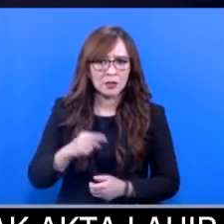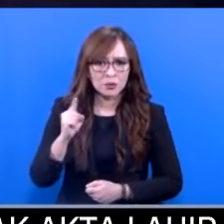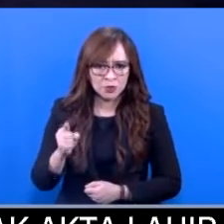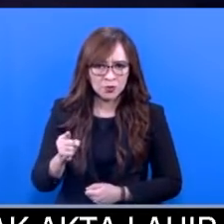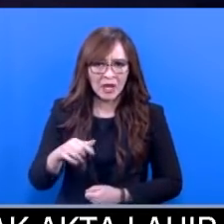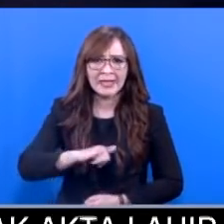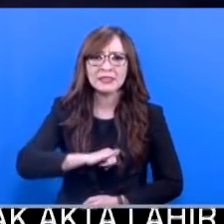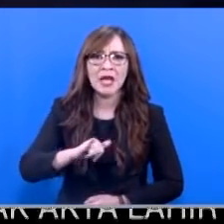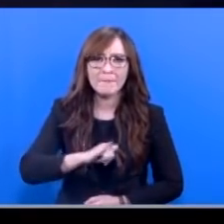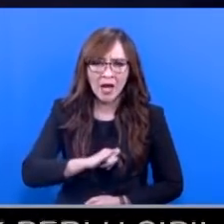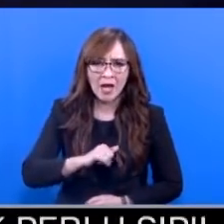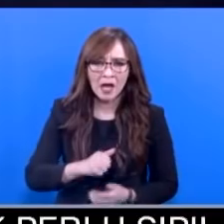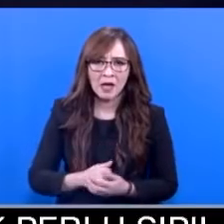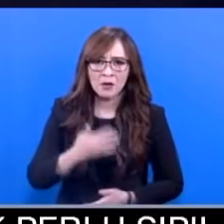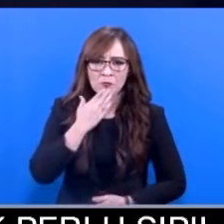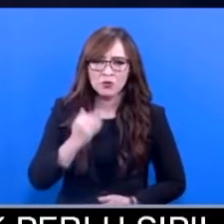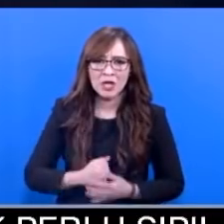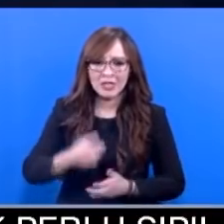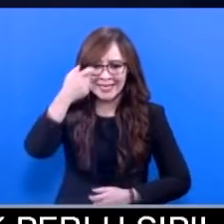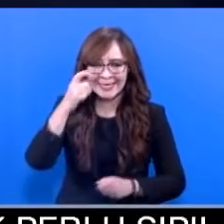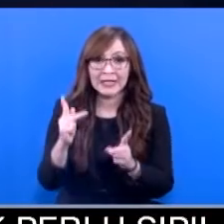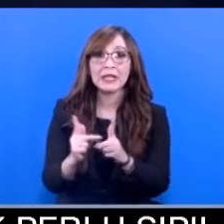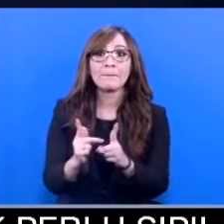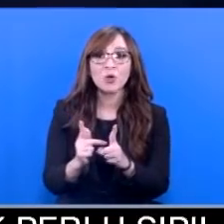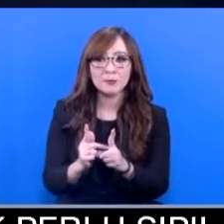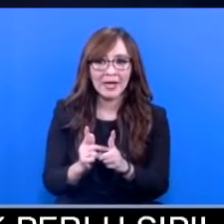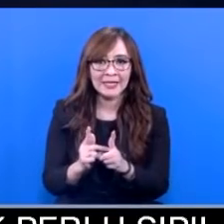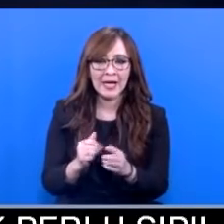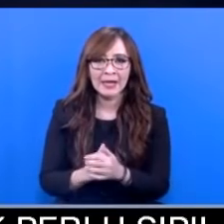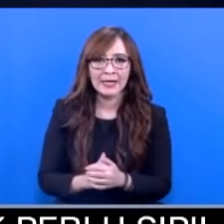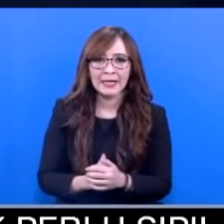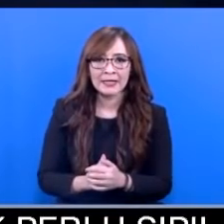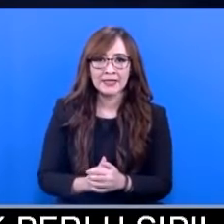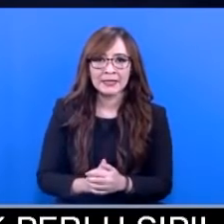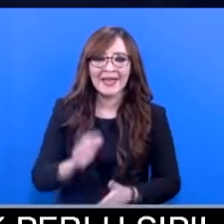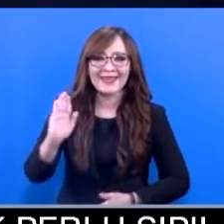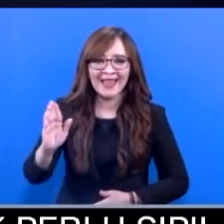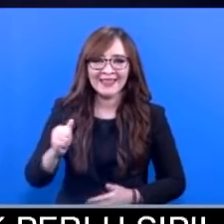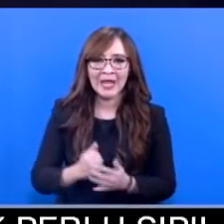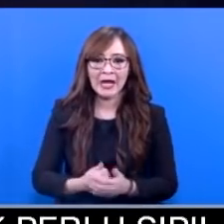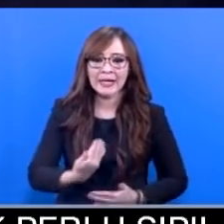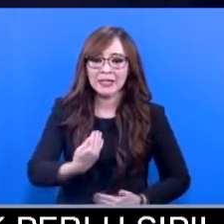mengalami hipospadia. Amasya akan menjalani proses operasi yang sama dengan sang adik.